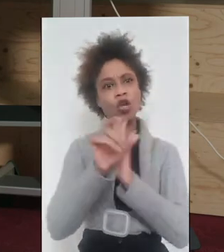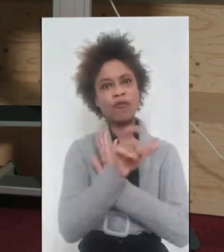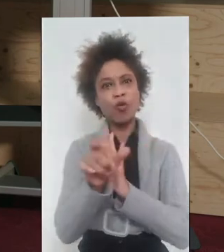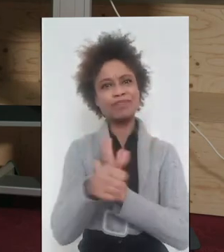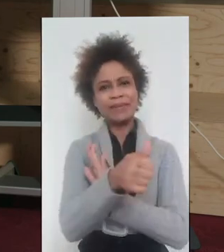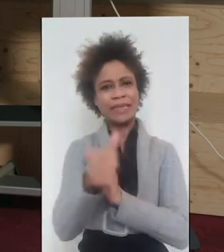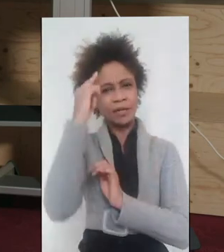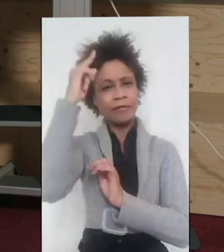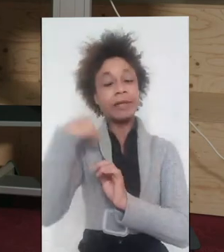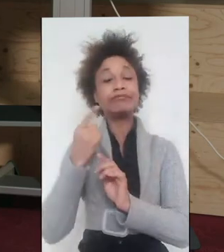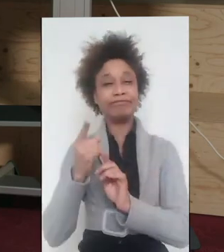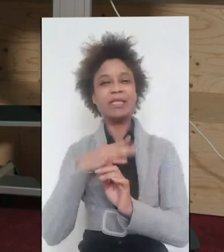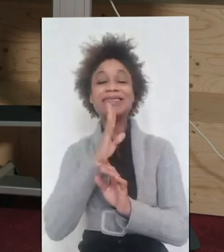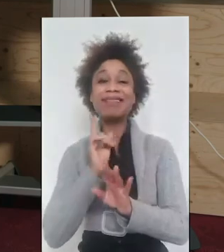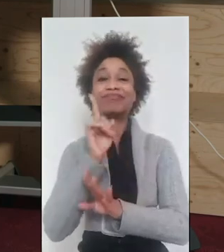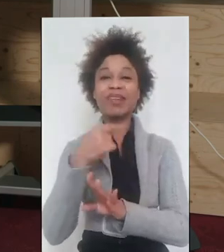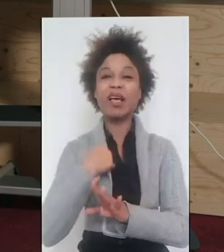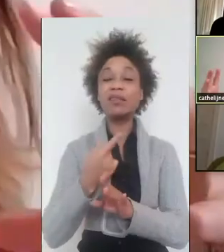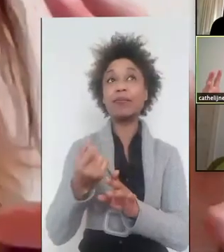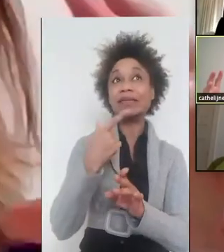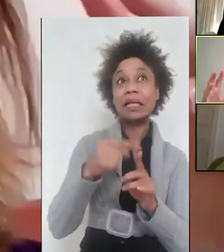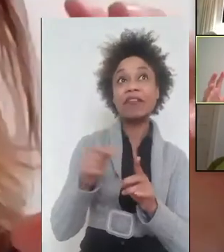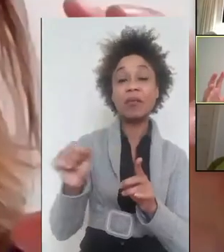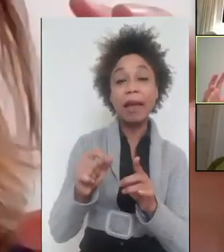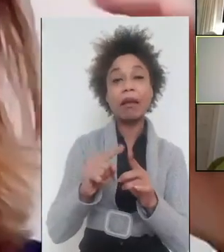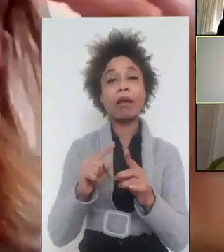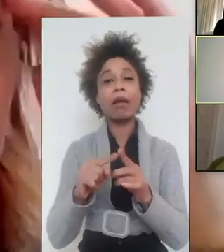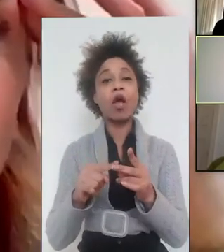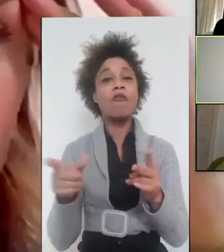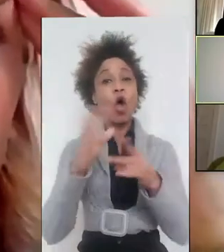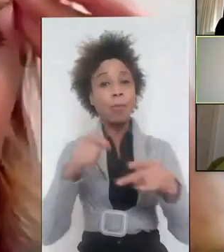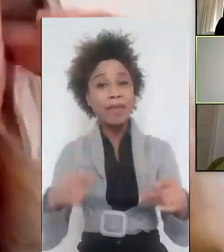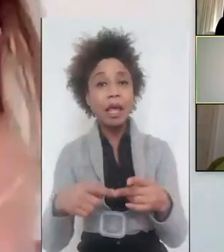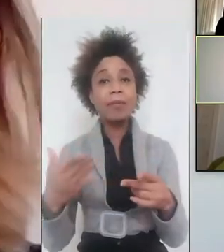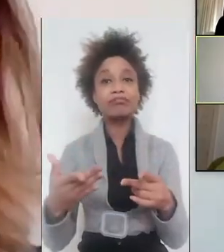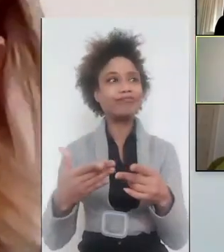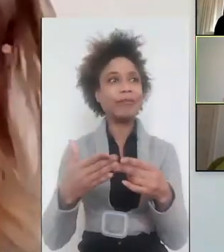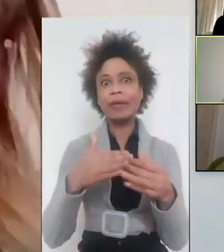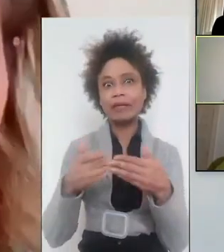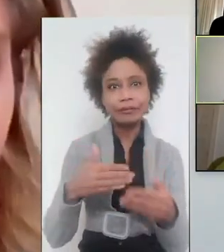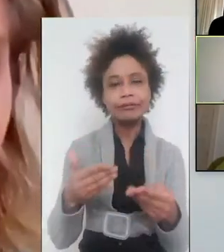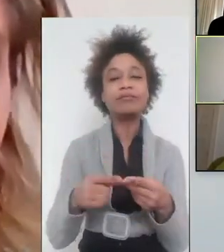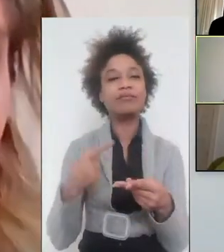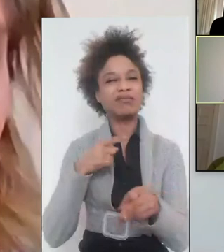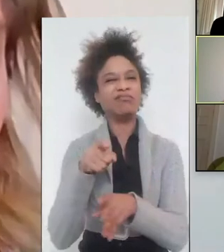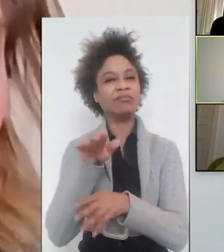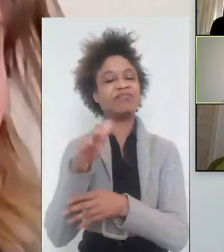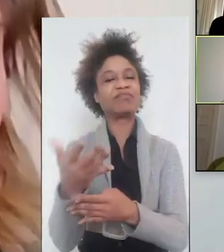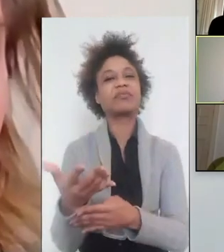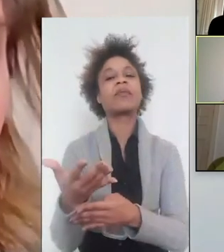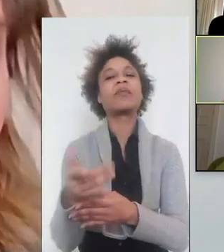De vraag was inderdaad van stel dat je hebt een vast personeelsbestand, zeg maar, weinig flexibel. Wat kun je dan toch